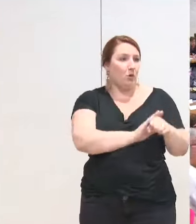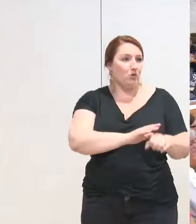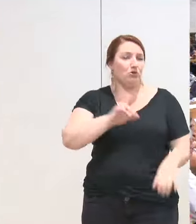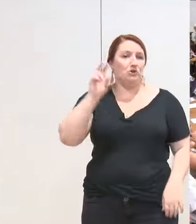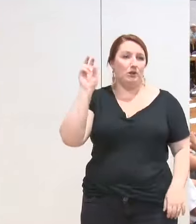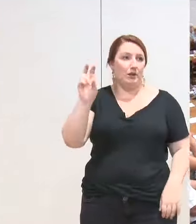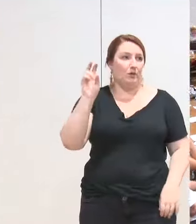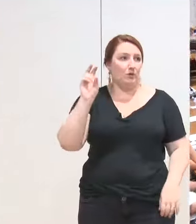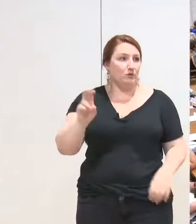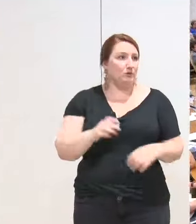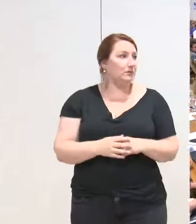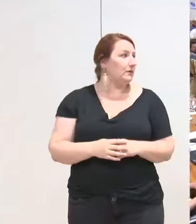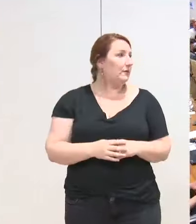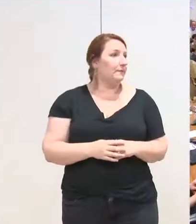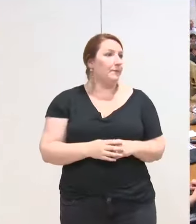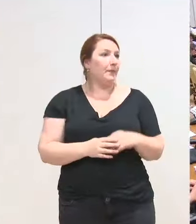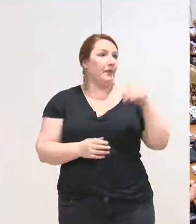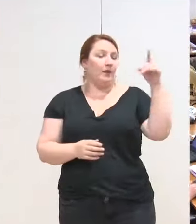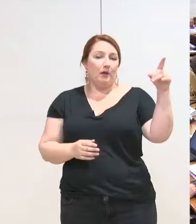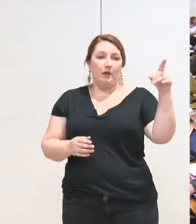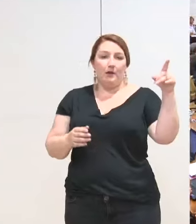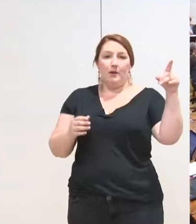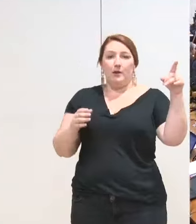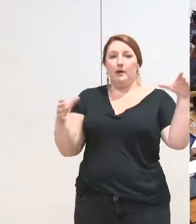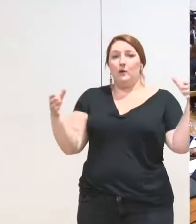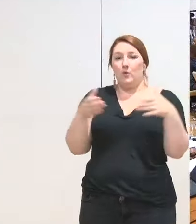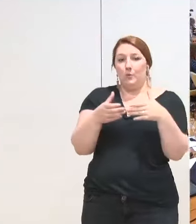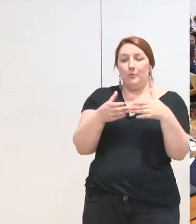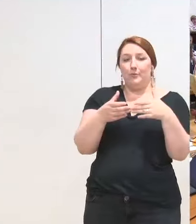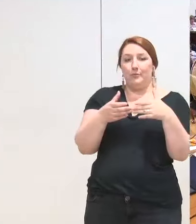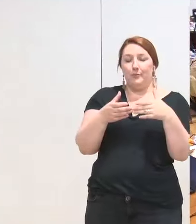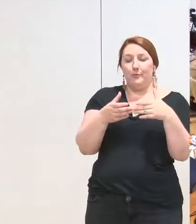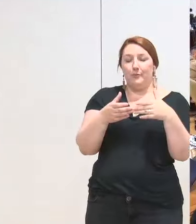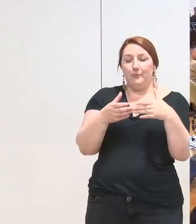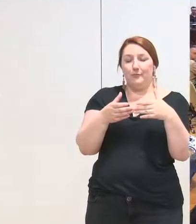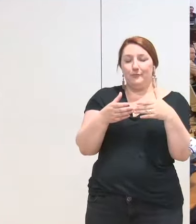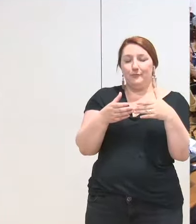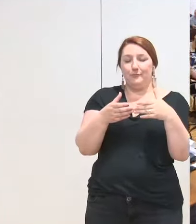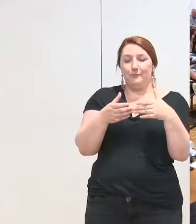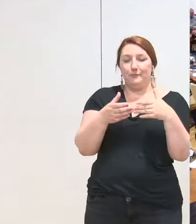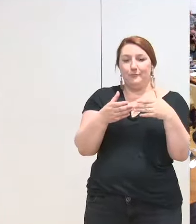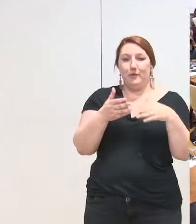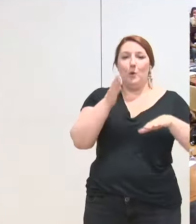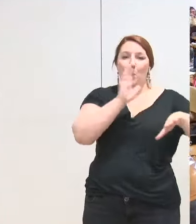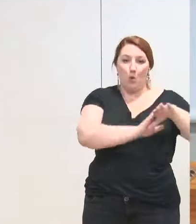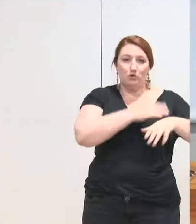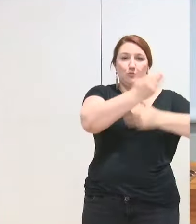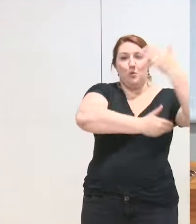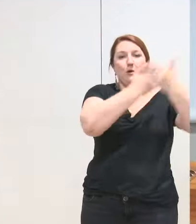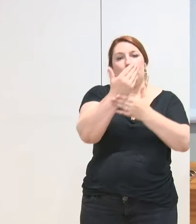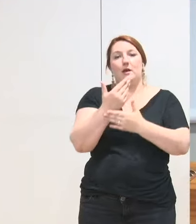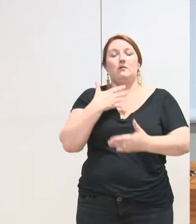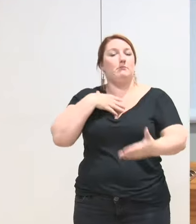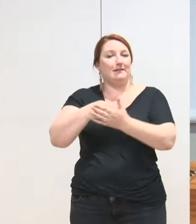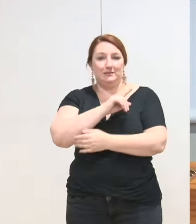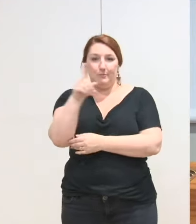écologiste et NPPV pour le groupe de gauche et de progrès je